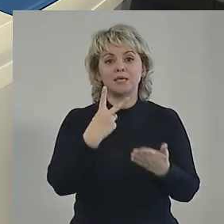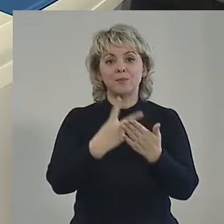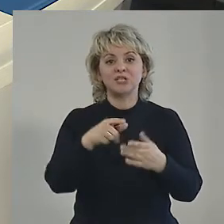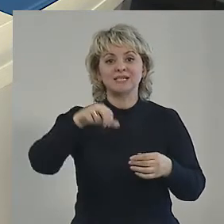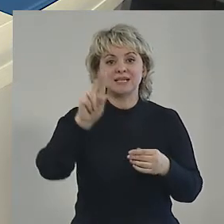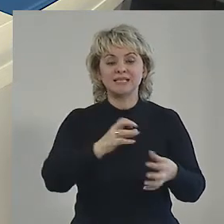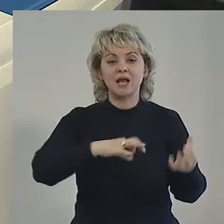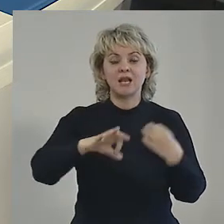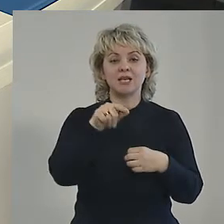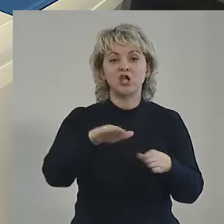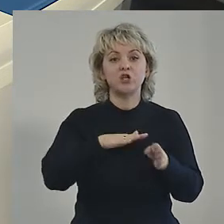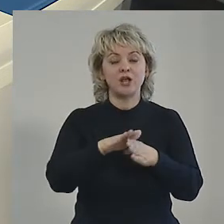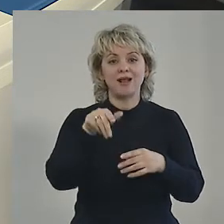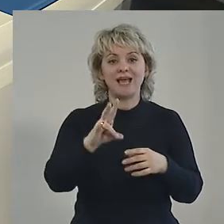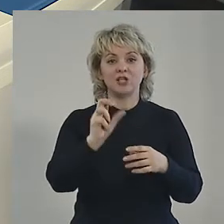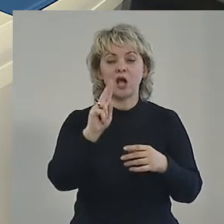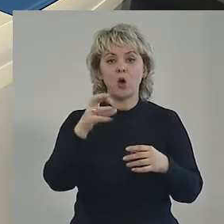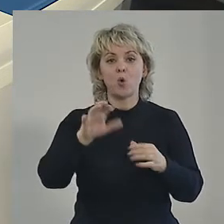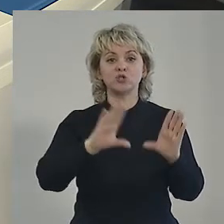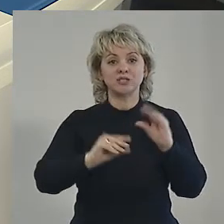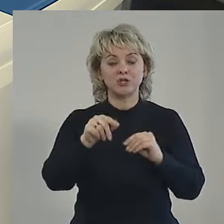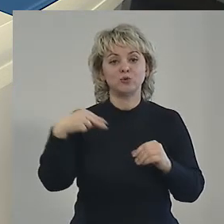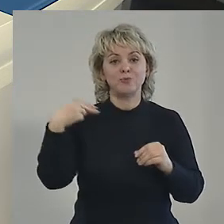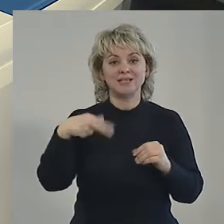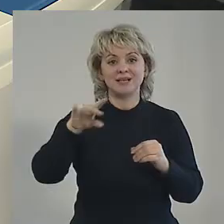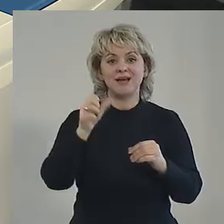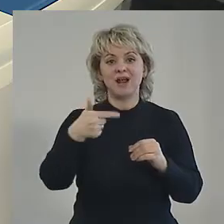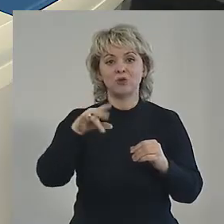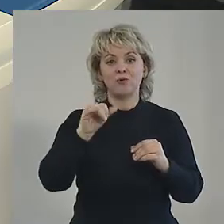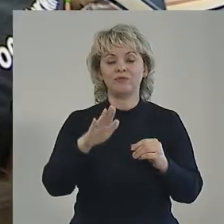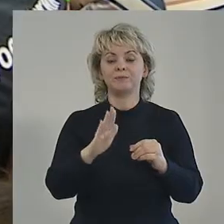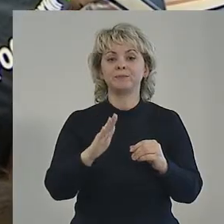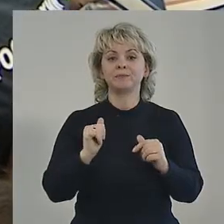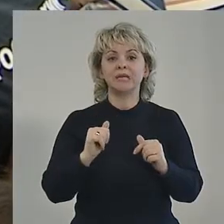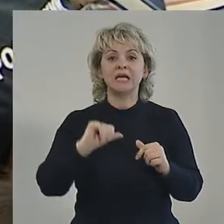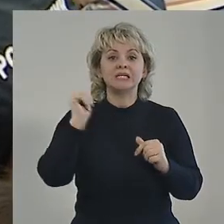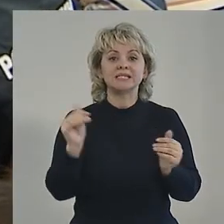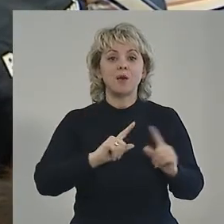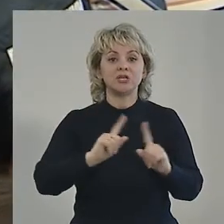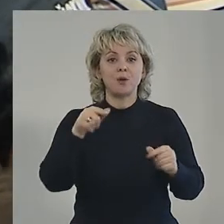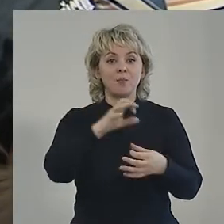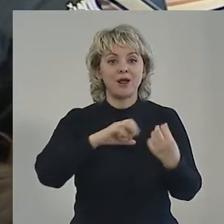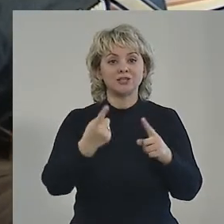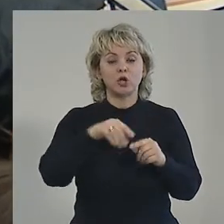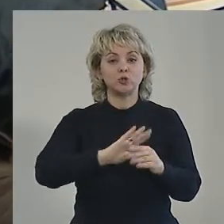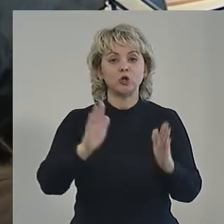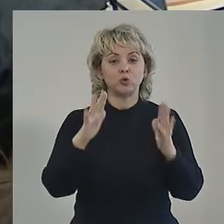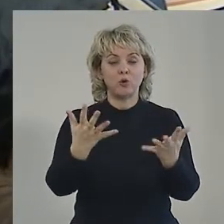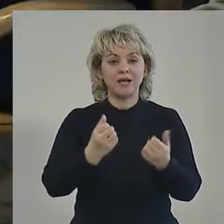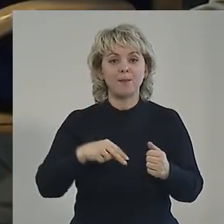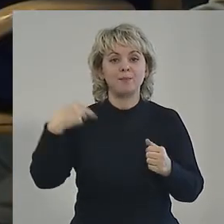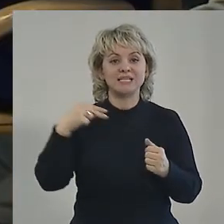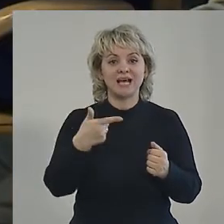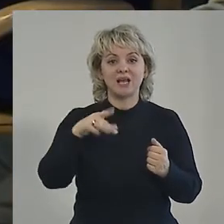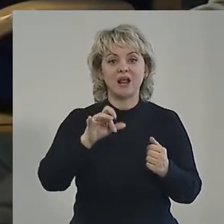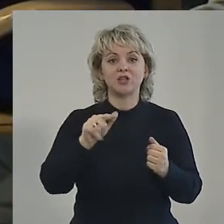презентовали социальные проекты, реализованные НКО за счет президентских грантов. Самый необычный проект, который не только получил